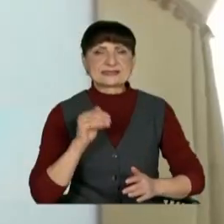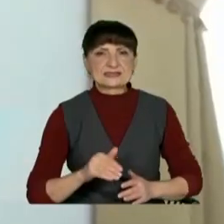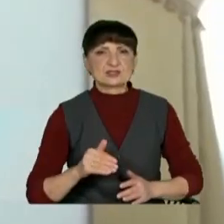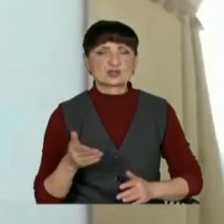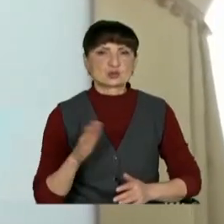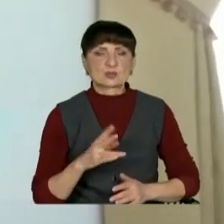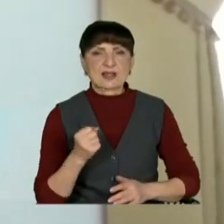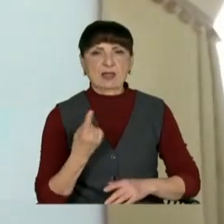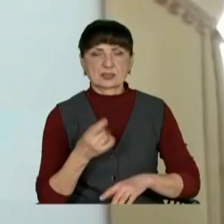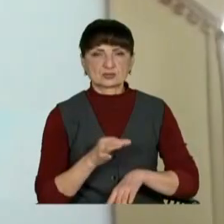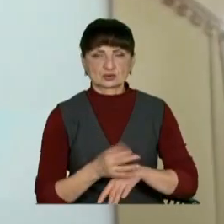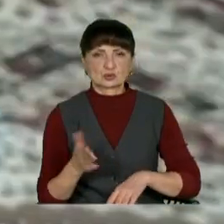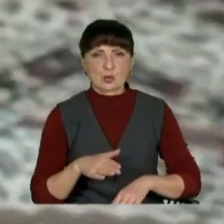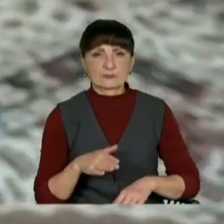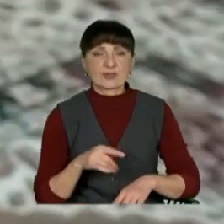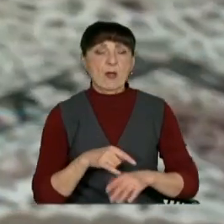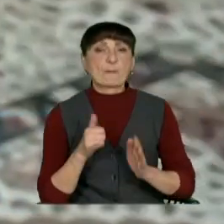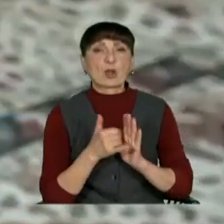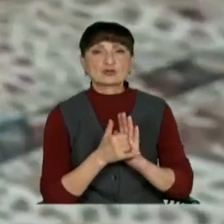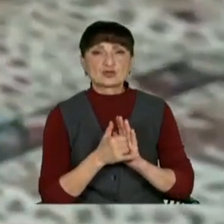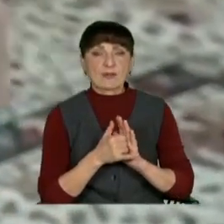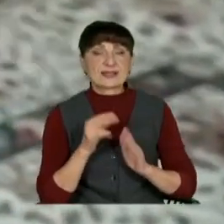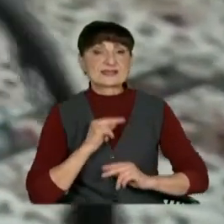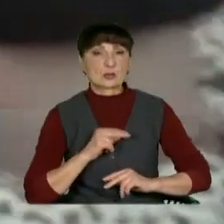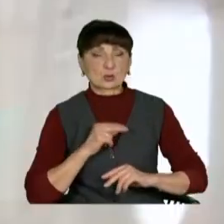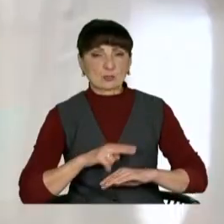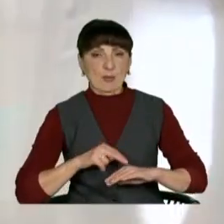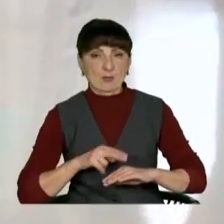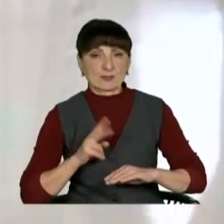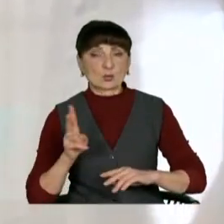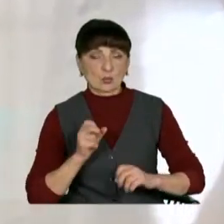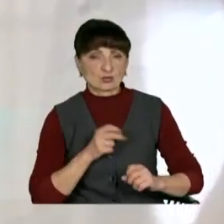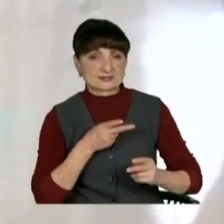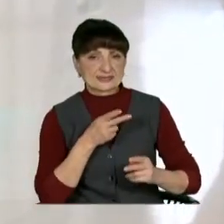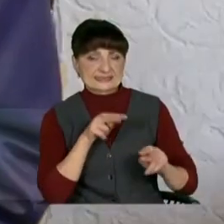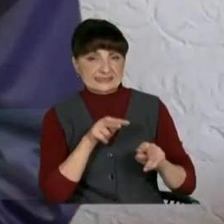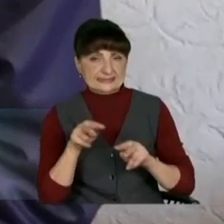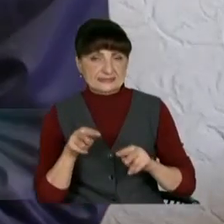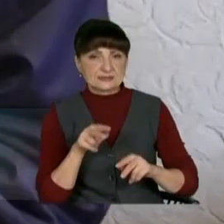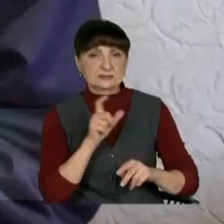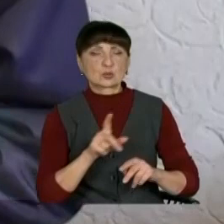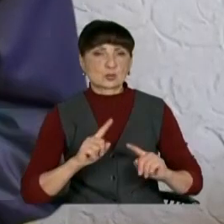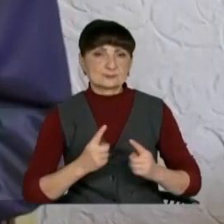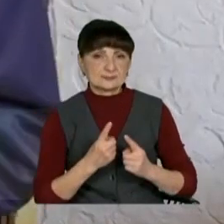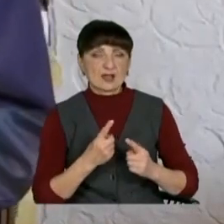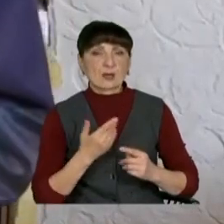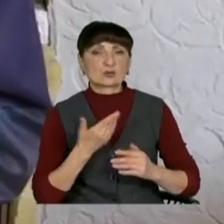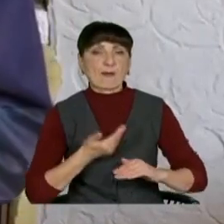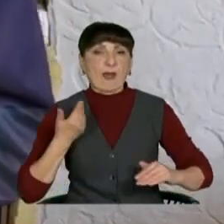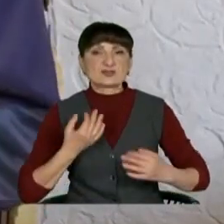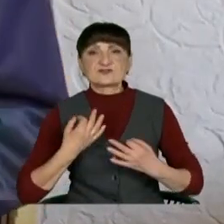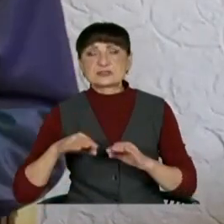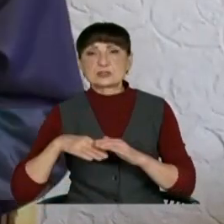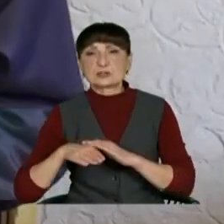штуку. Благодаря приложению в режиме онлайн сотрудники пробации смогут следить за осужденными, которые вышли досрочно или